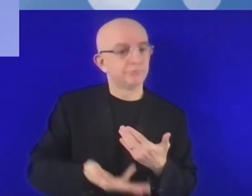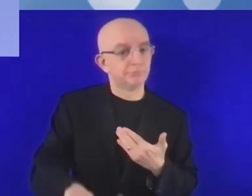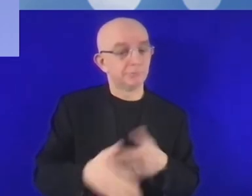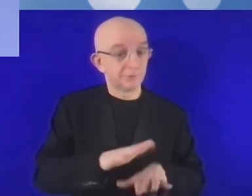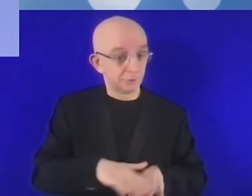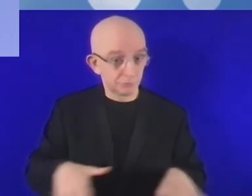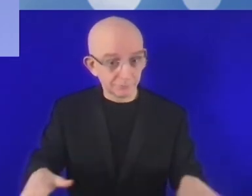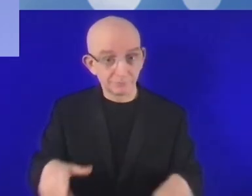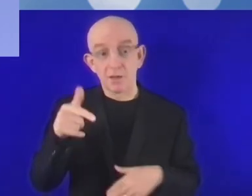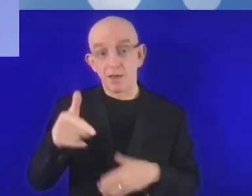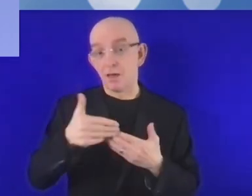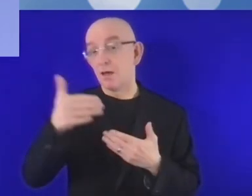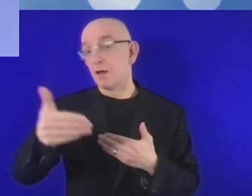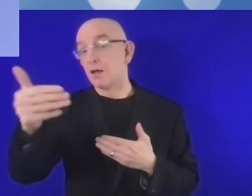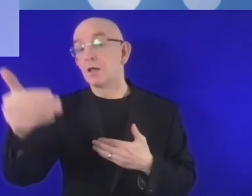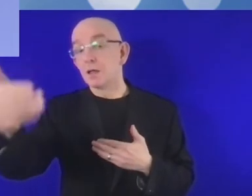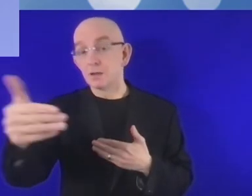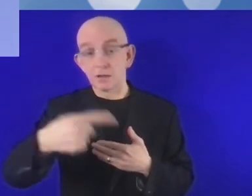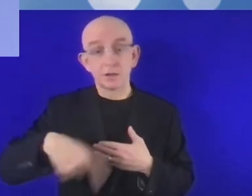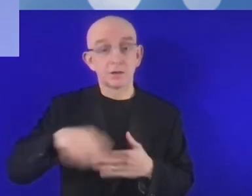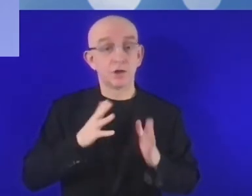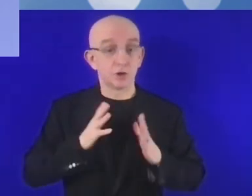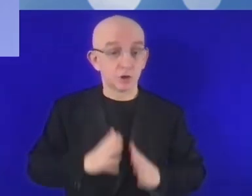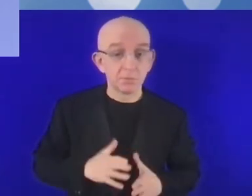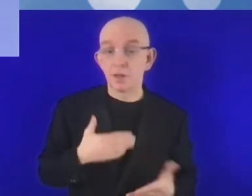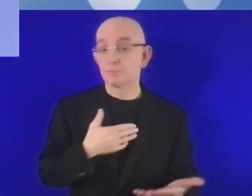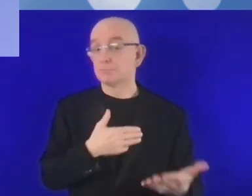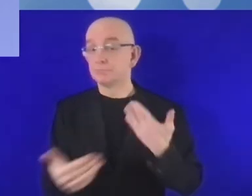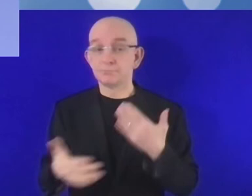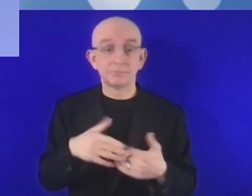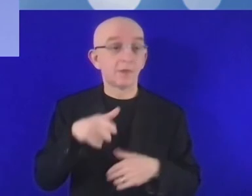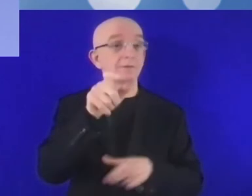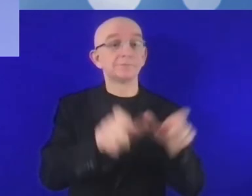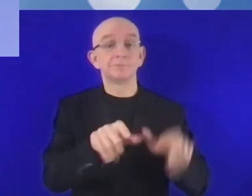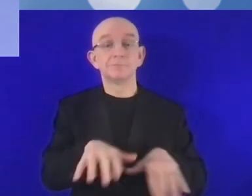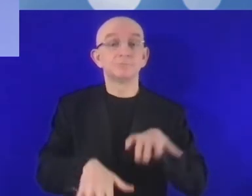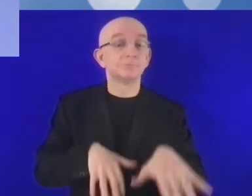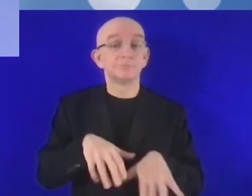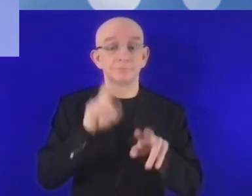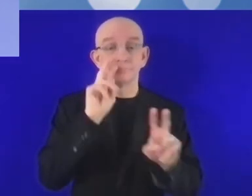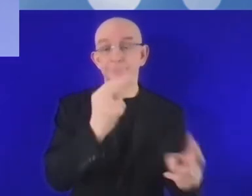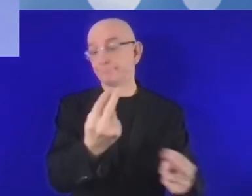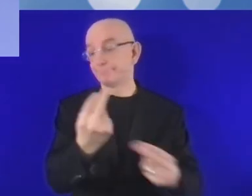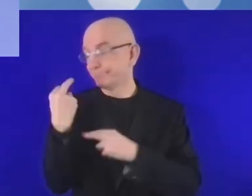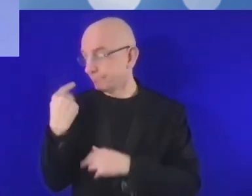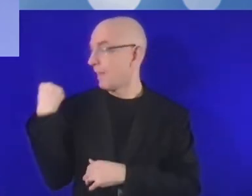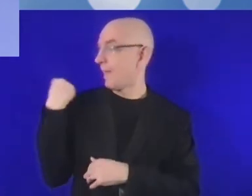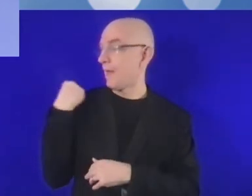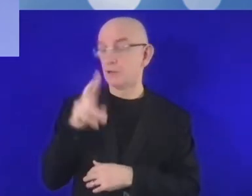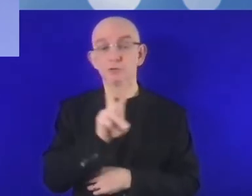هذا الاهتمام عند الأطفال، ولننظر إلى المستقبل ونجاوب على هذا